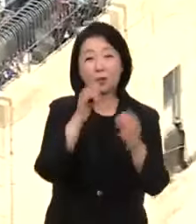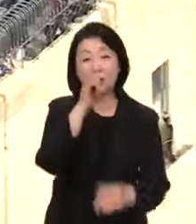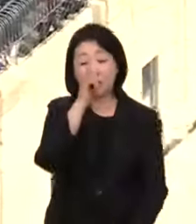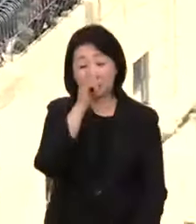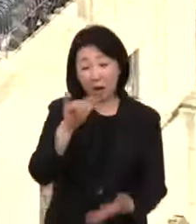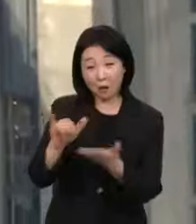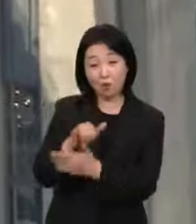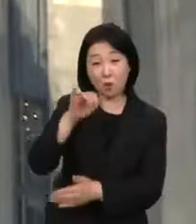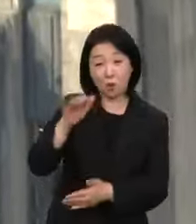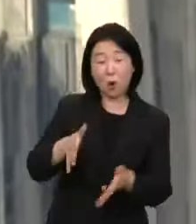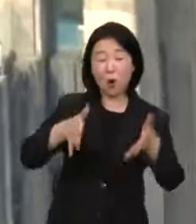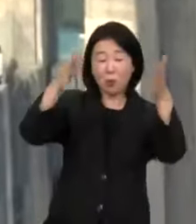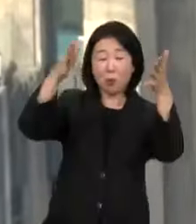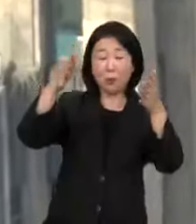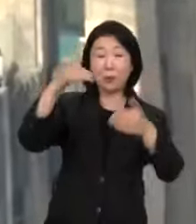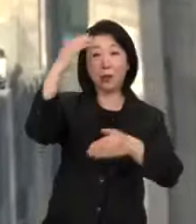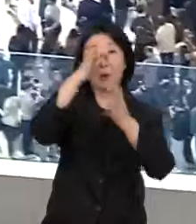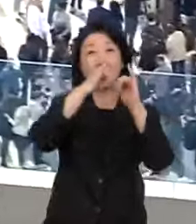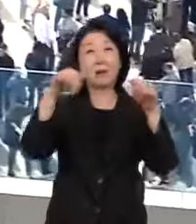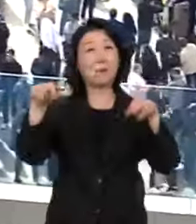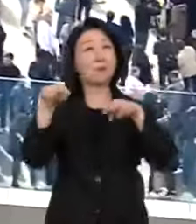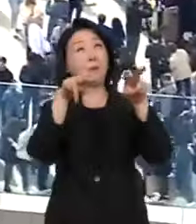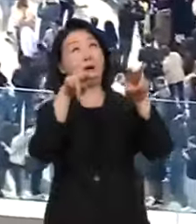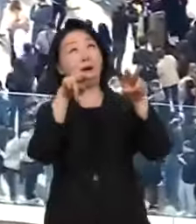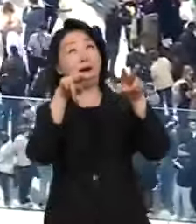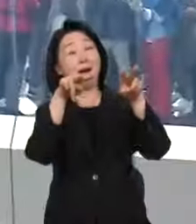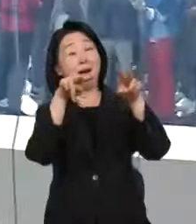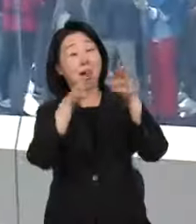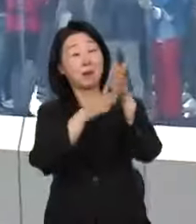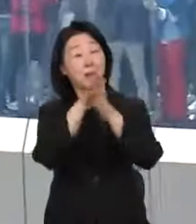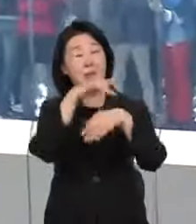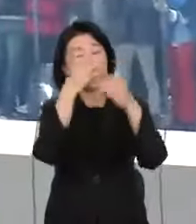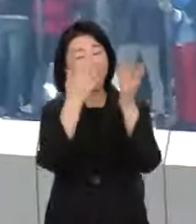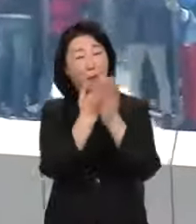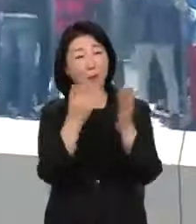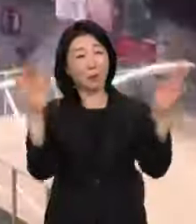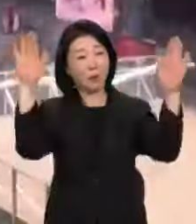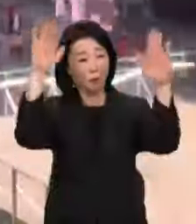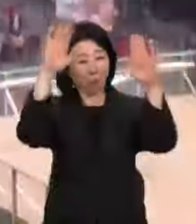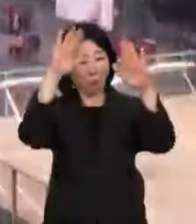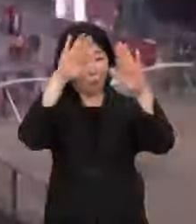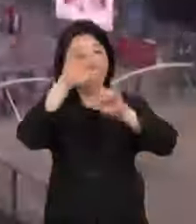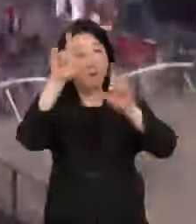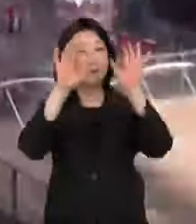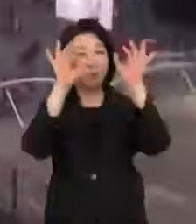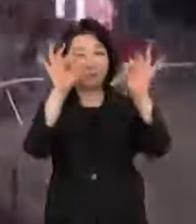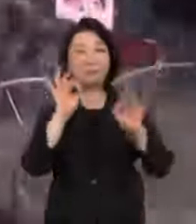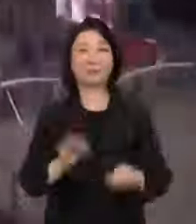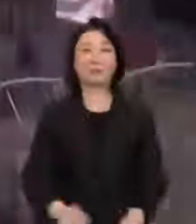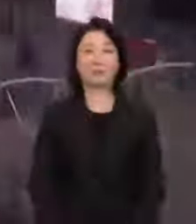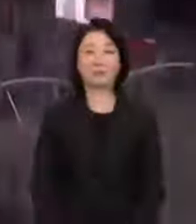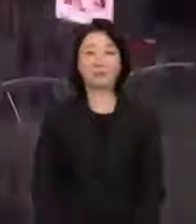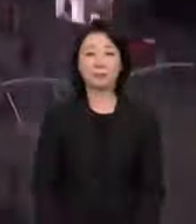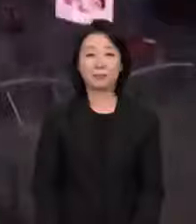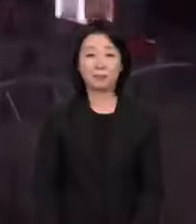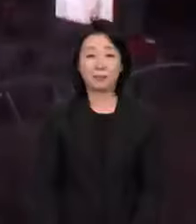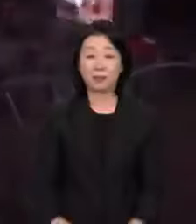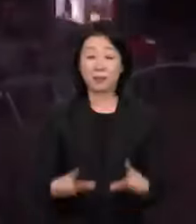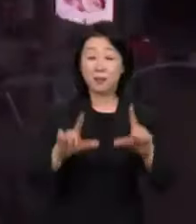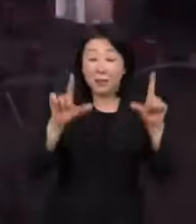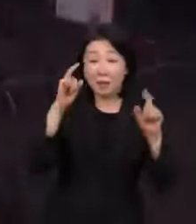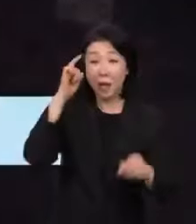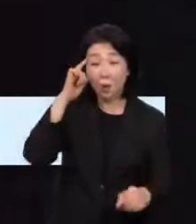뉴욕에선 고층 건물마다 수많은 관광객들이 모여 도시가 삽시간의 어둠 속으로 빠지는 모습을 지켜봤습니다. 이날